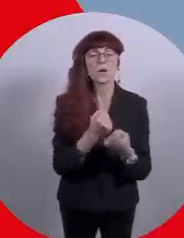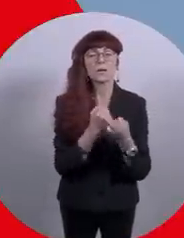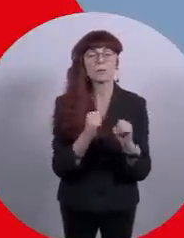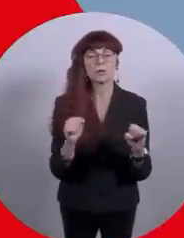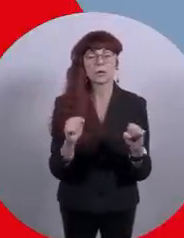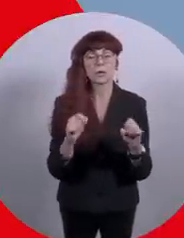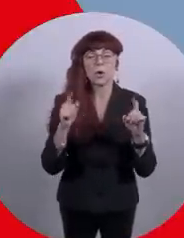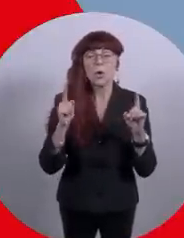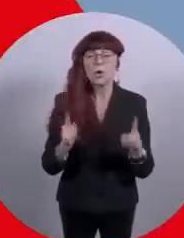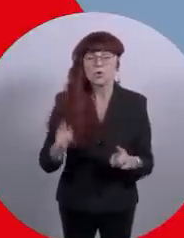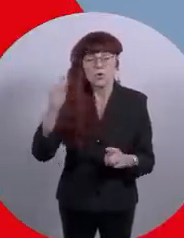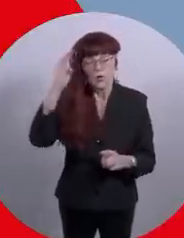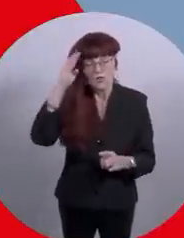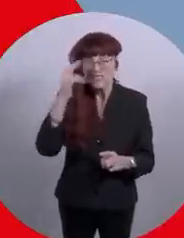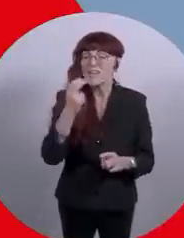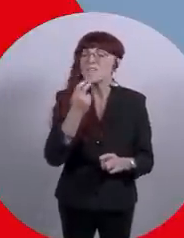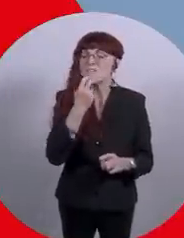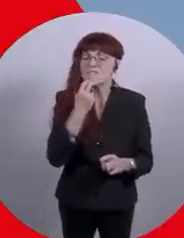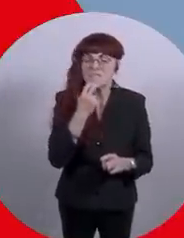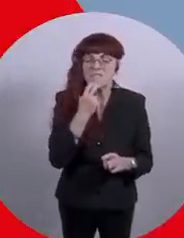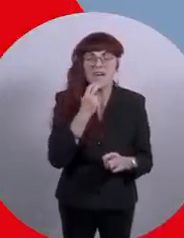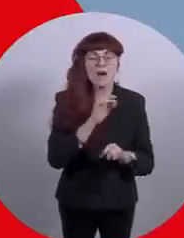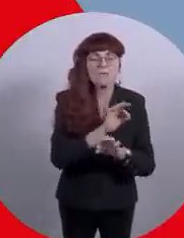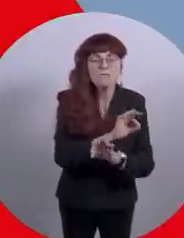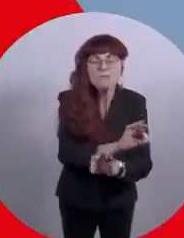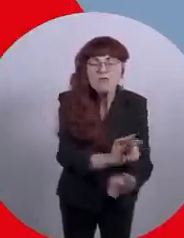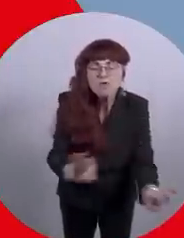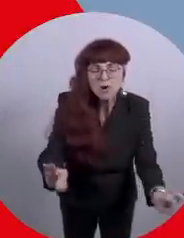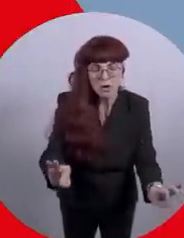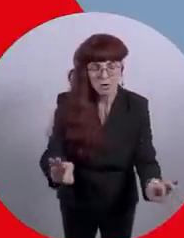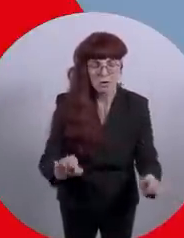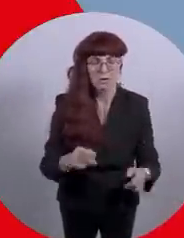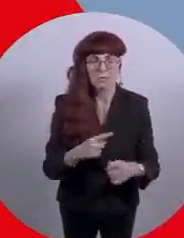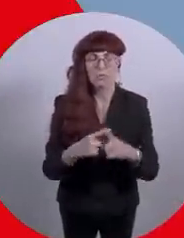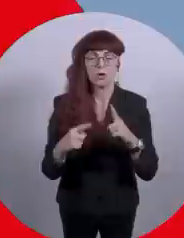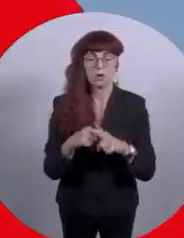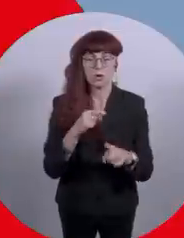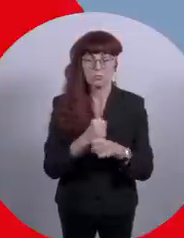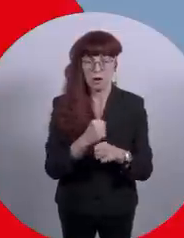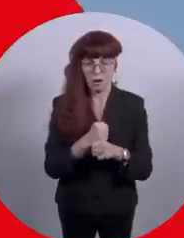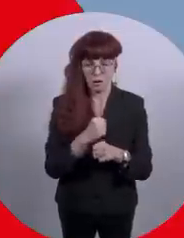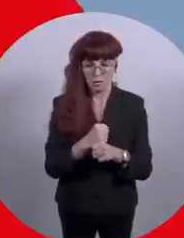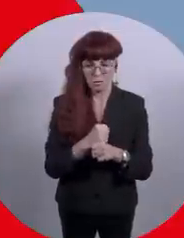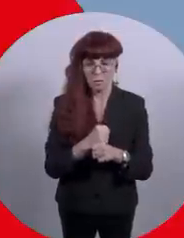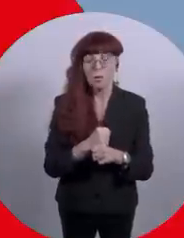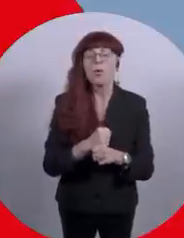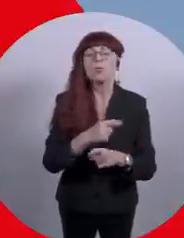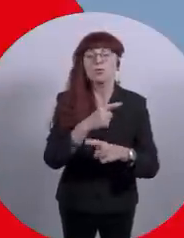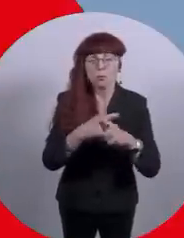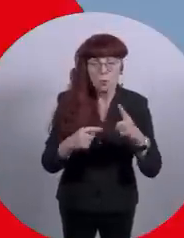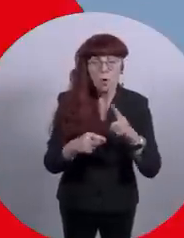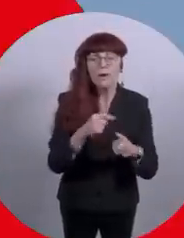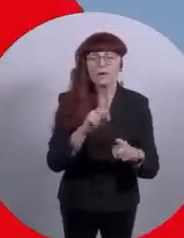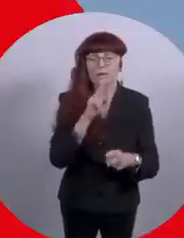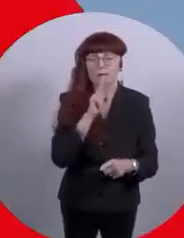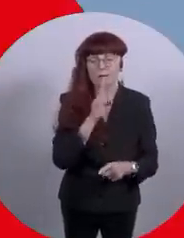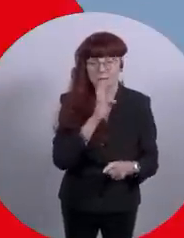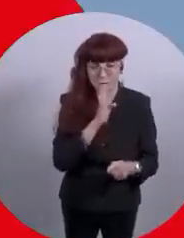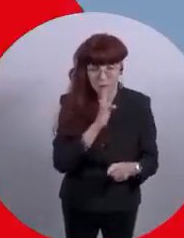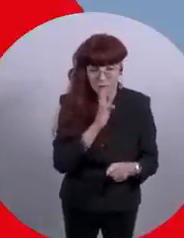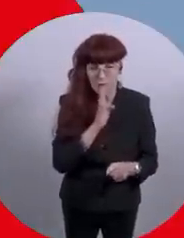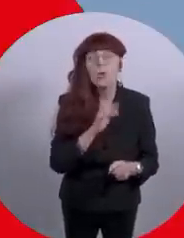machen wir Politik aber dann auch diese Politik umsetzen umsetzen